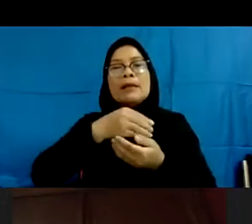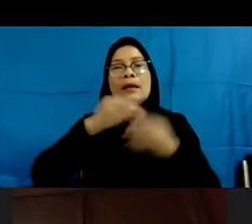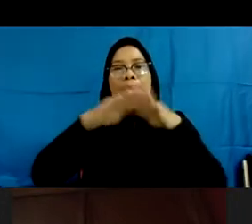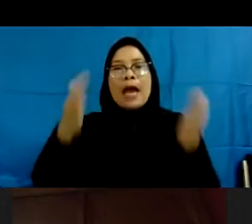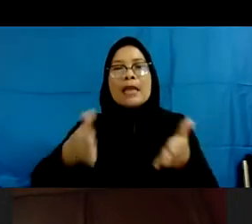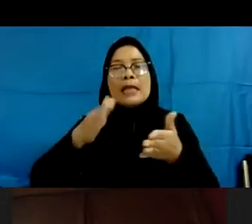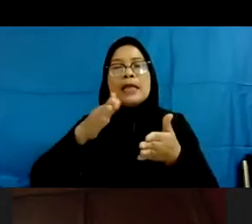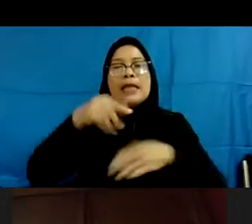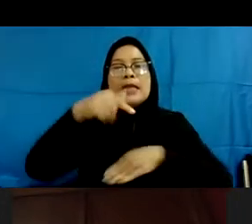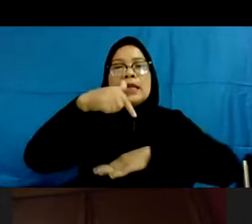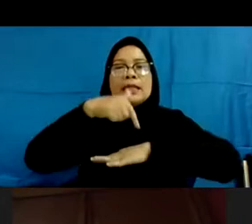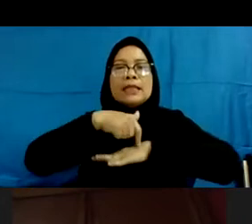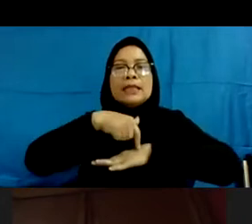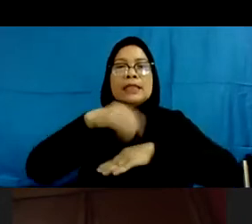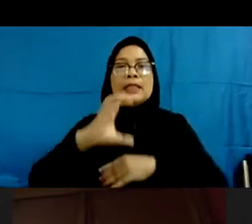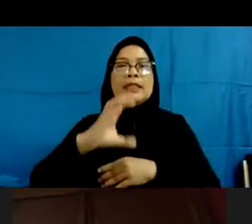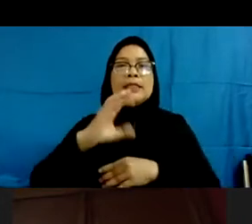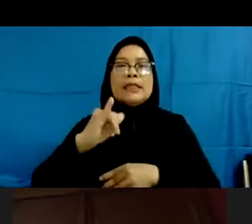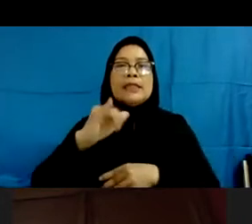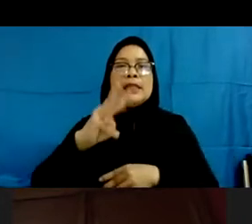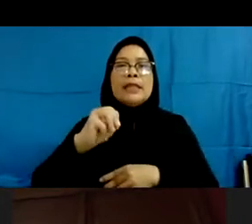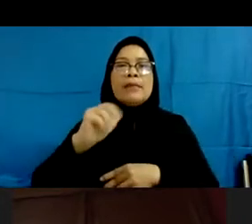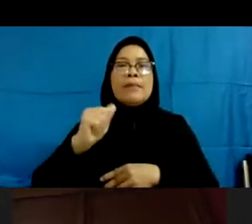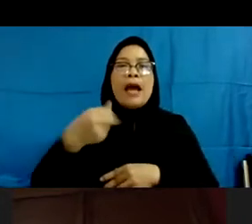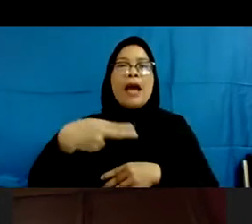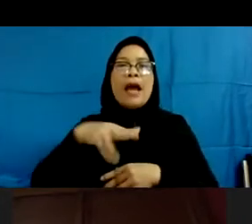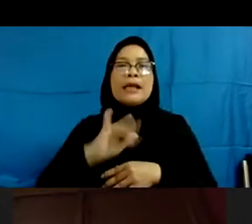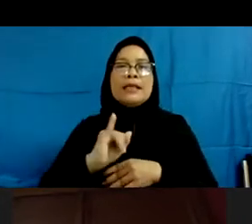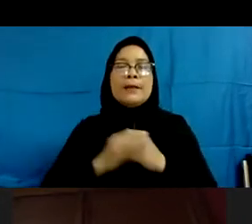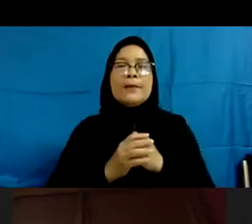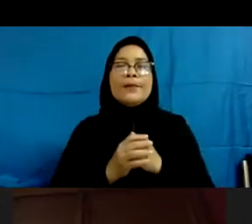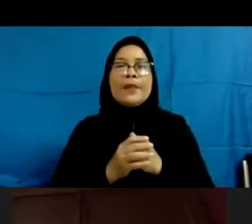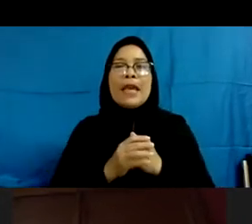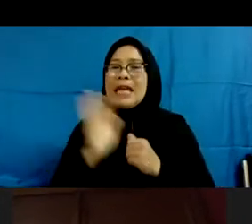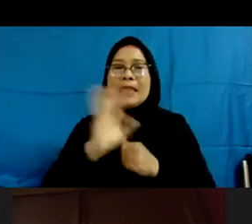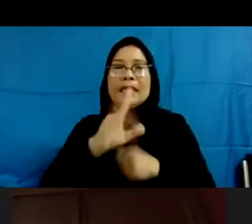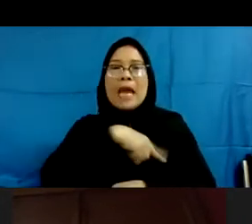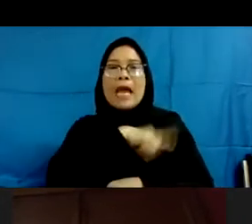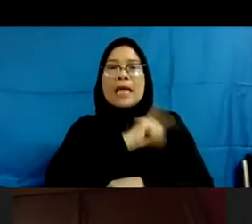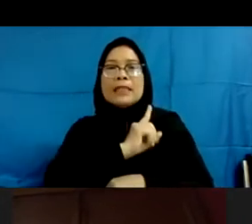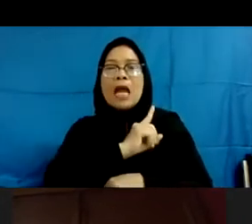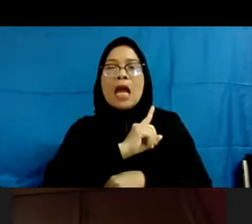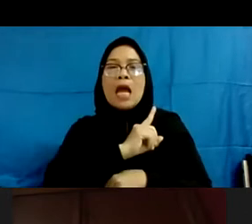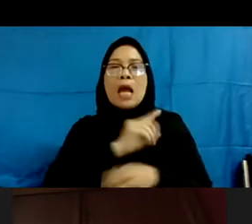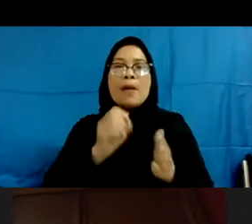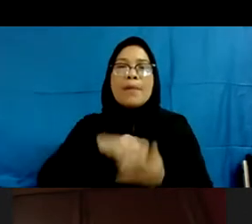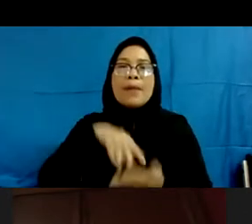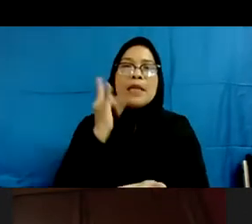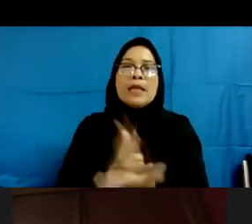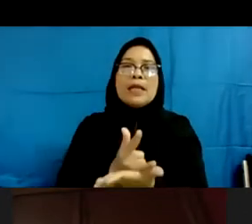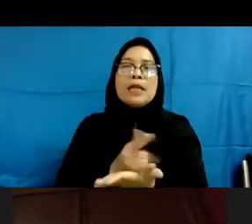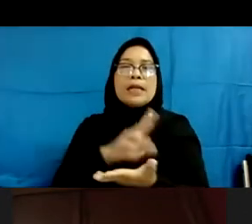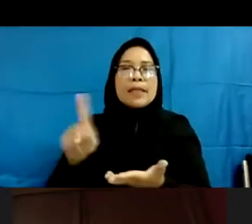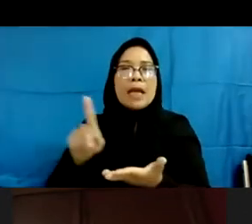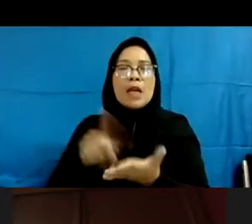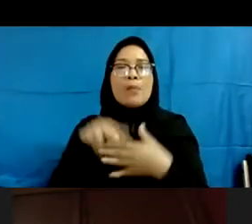di Cimahi ini. Kemudian dalam hal ini tidak hanya sekedar menegaskan bagaimana